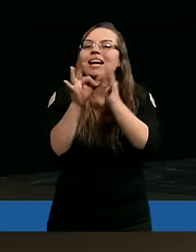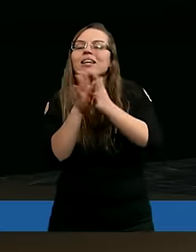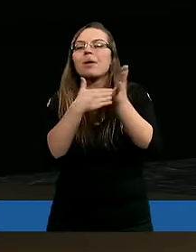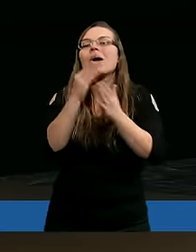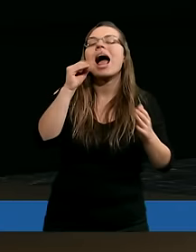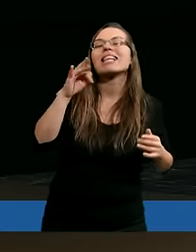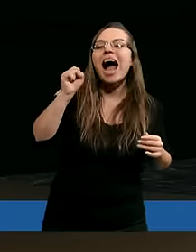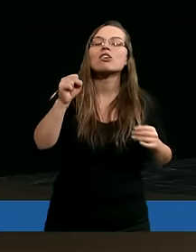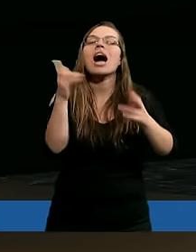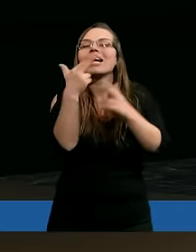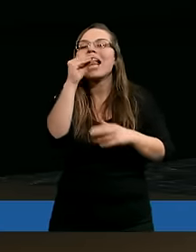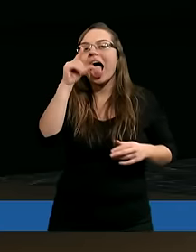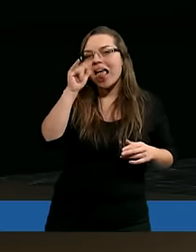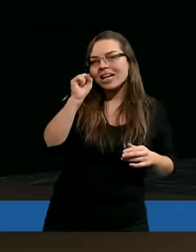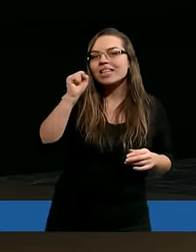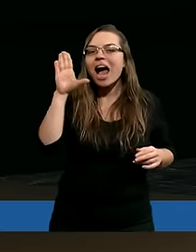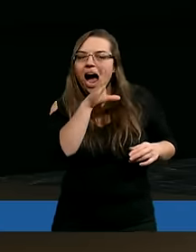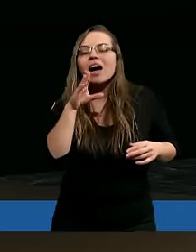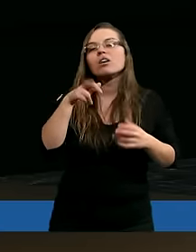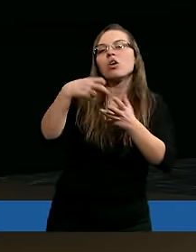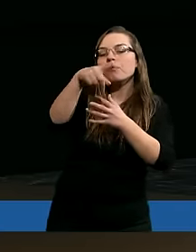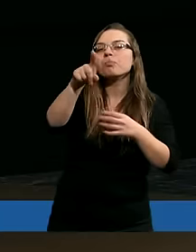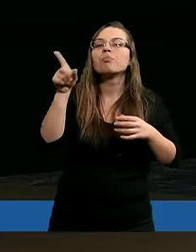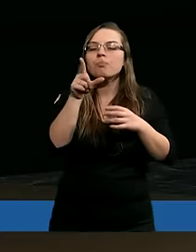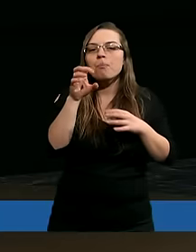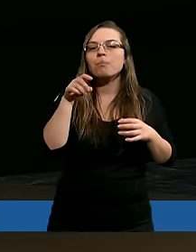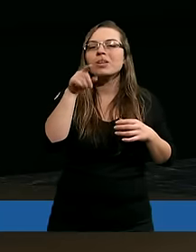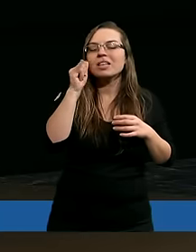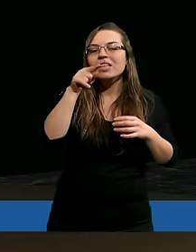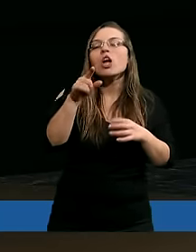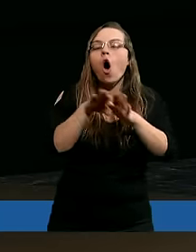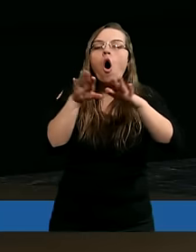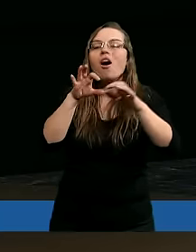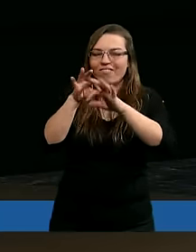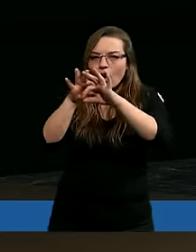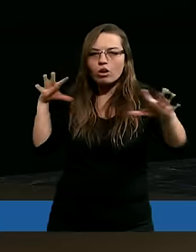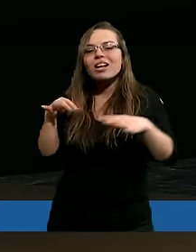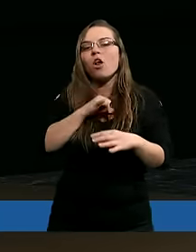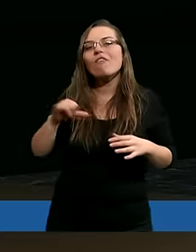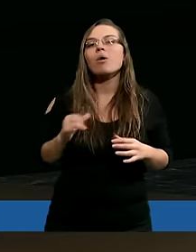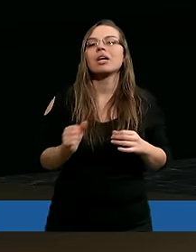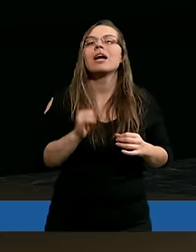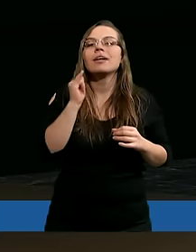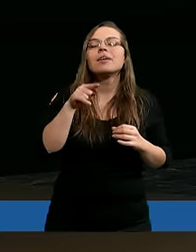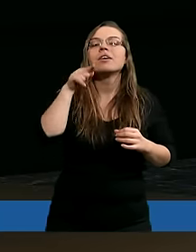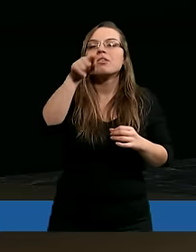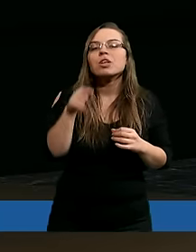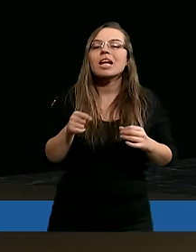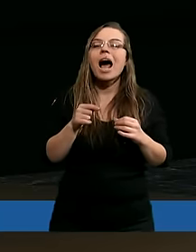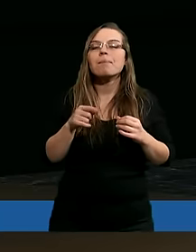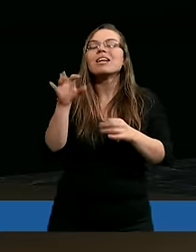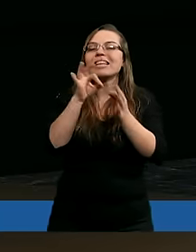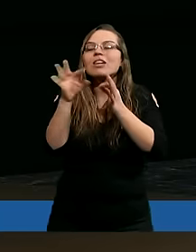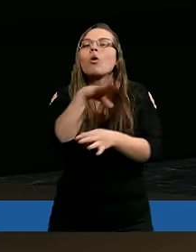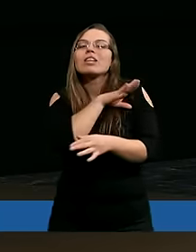historię Eliasza, kiedy Eliasz się załamał po komunikacie od Izabel, uciekł na pustynię, położył się pod krzakiem, życzył